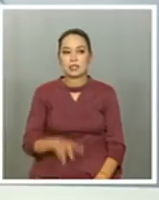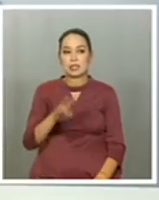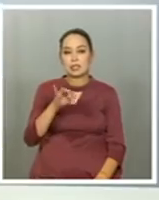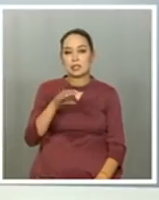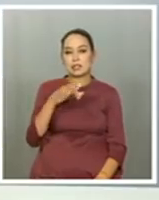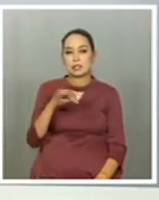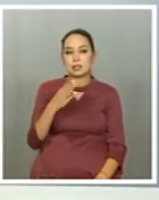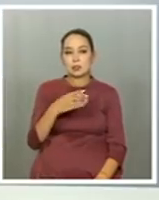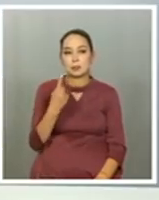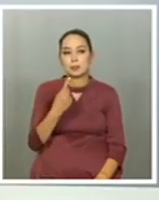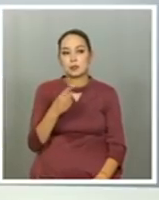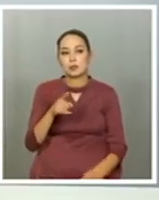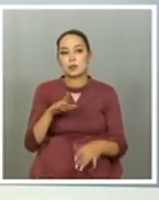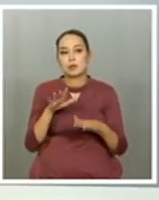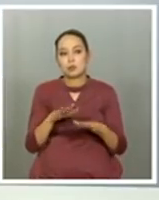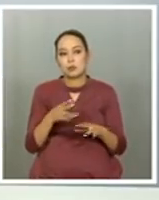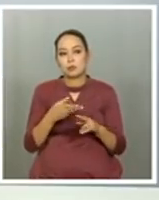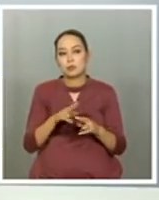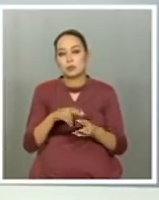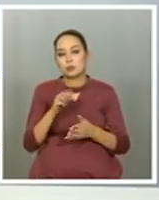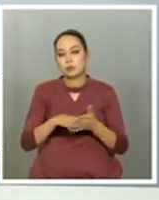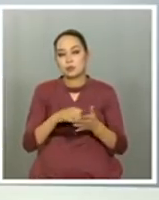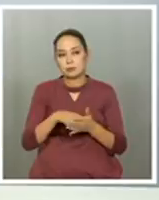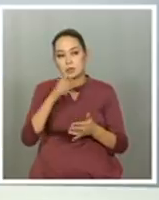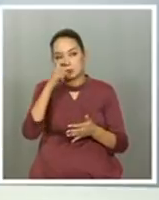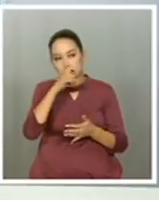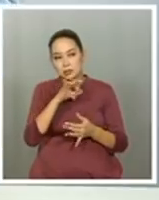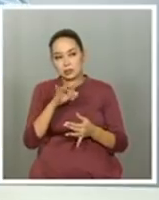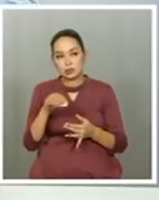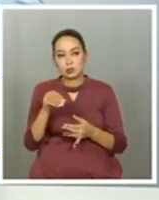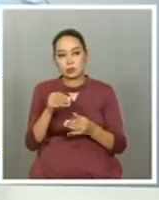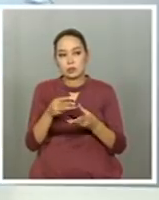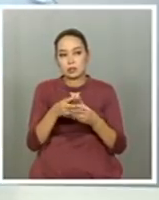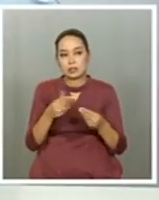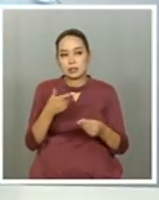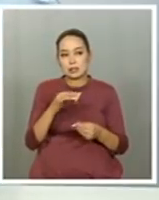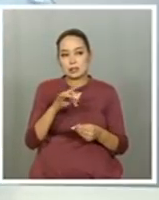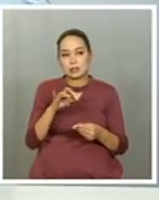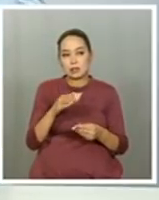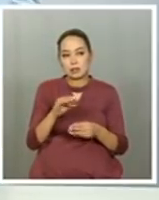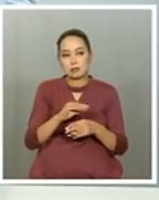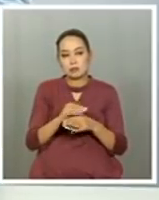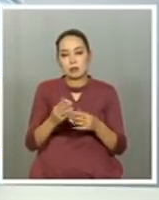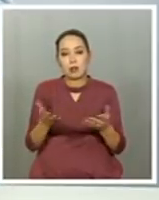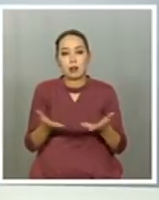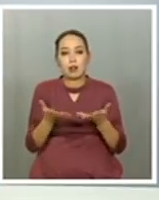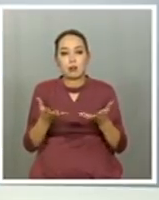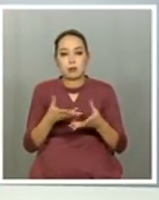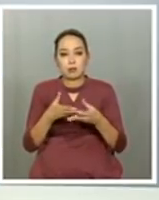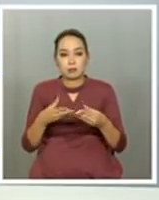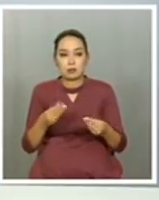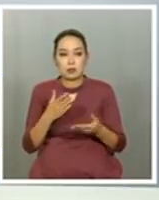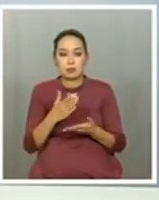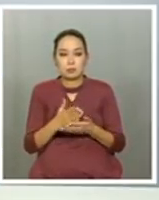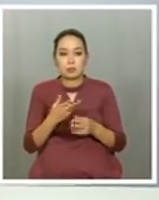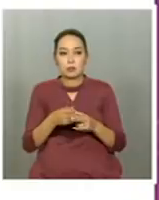тұру себебі қышқылдар мен тұз ерітінділерінде гидраттық қабатты жеңіл түзуінде. Осы